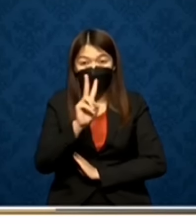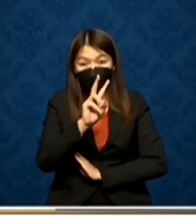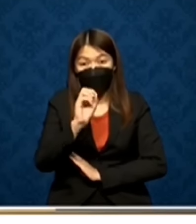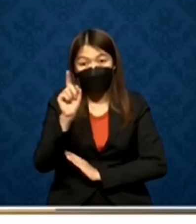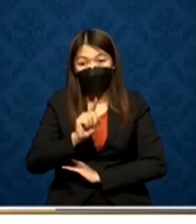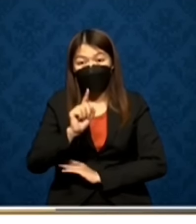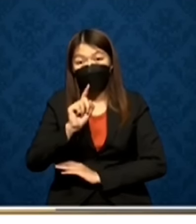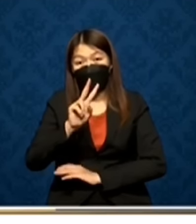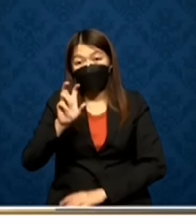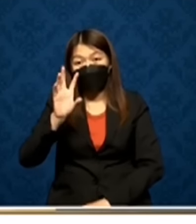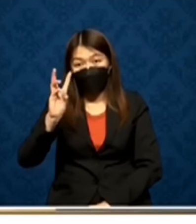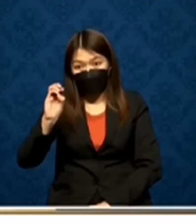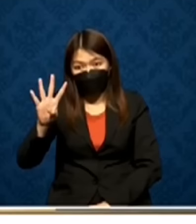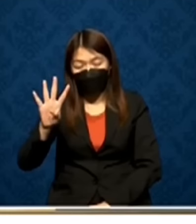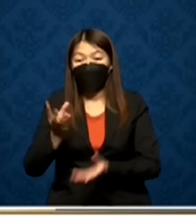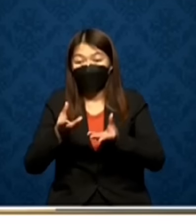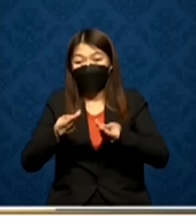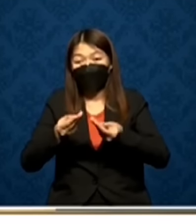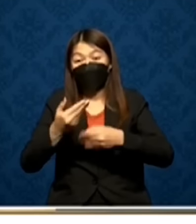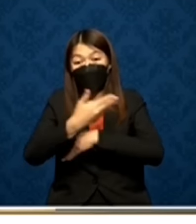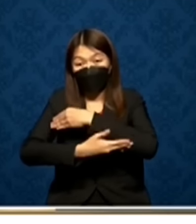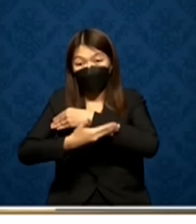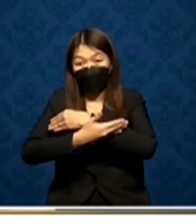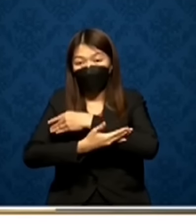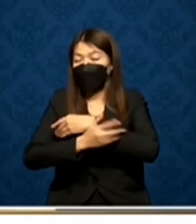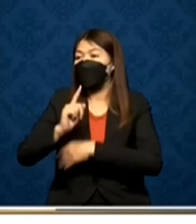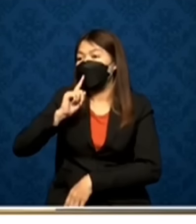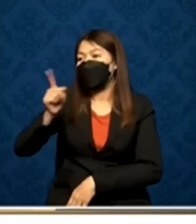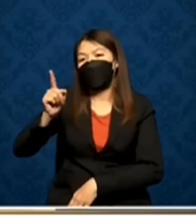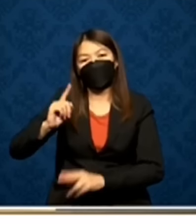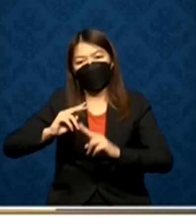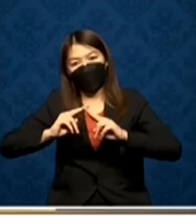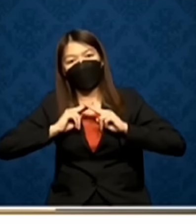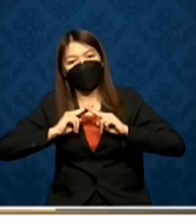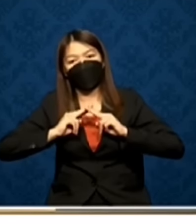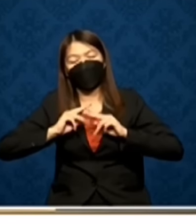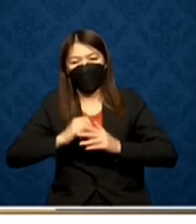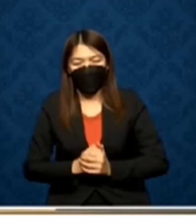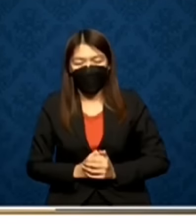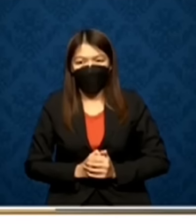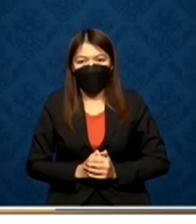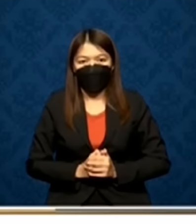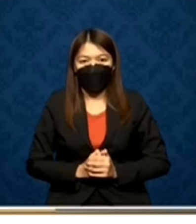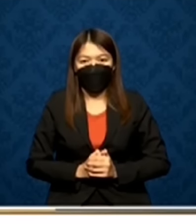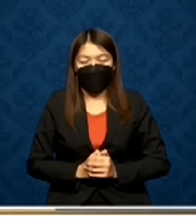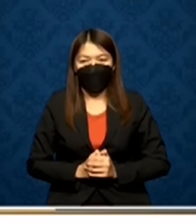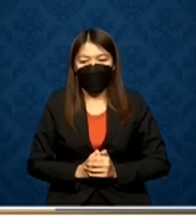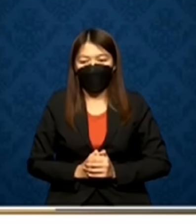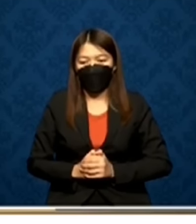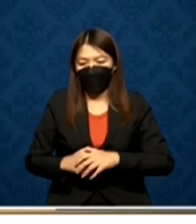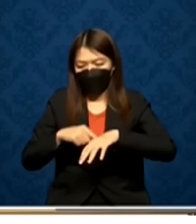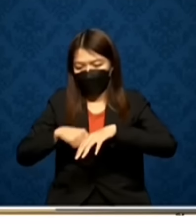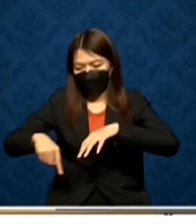2205/2564เป็นคดีที่การรถไฟไปฟ้องเอกชนนะฮะที่อยู่ที่บริเว